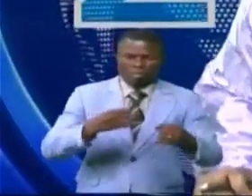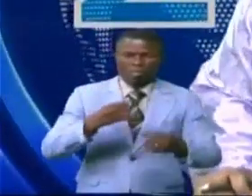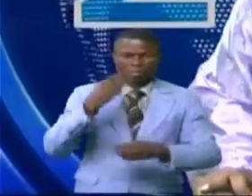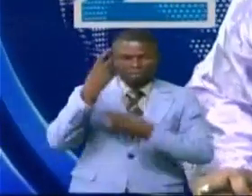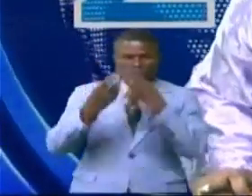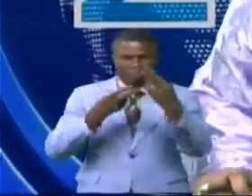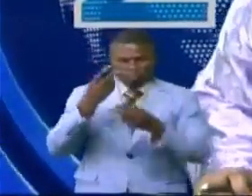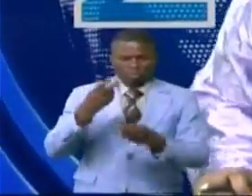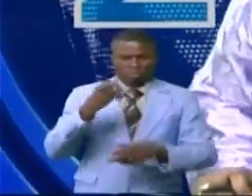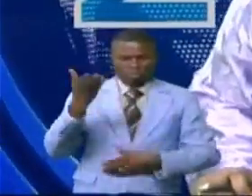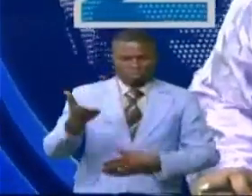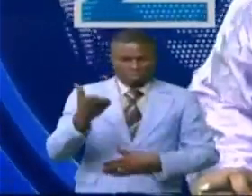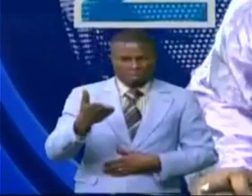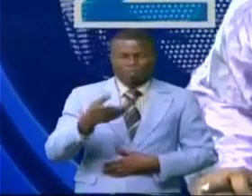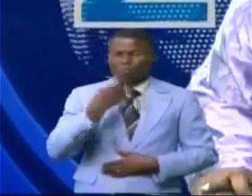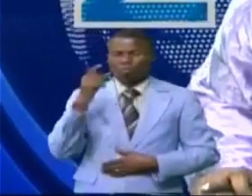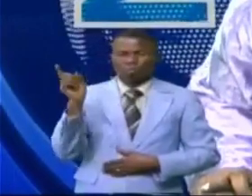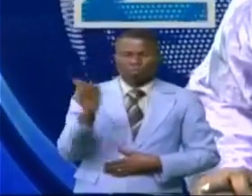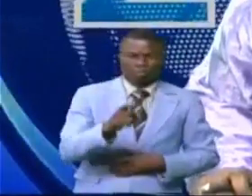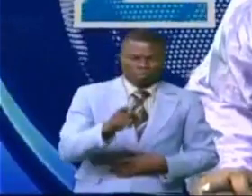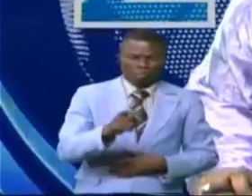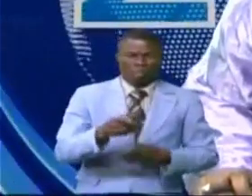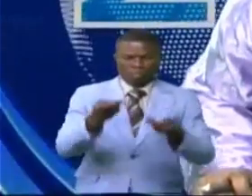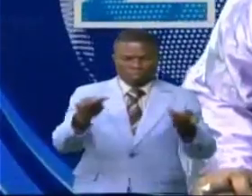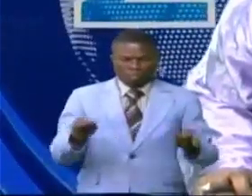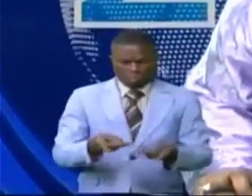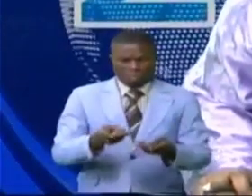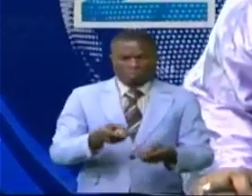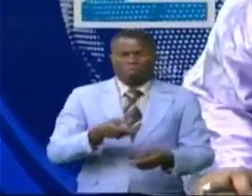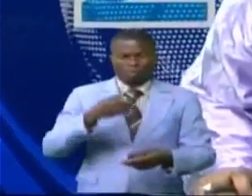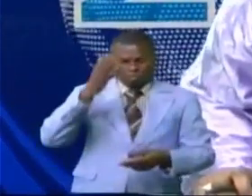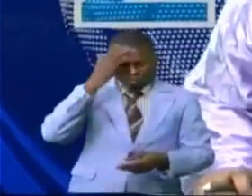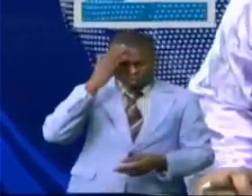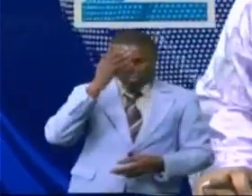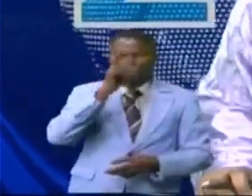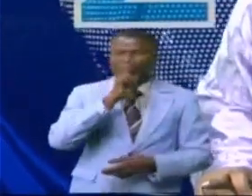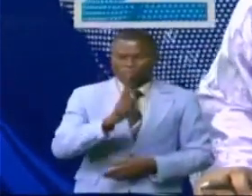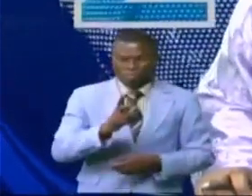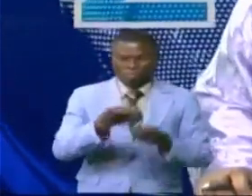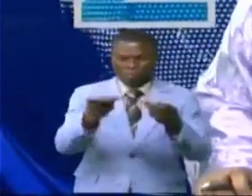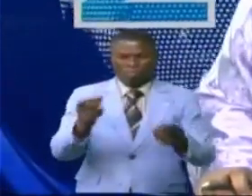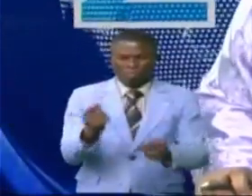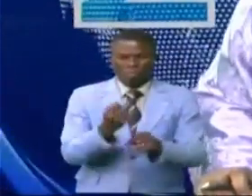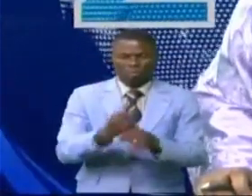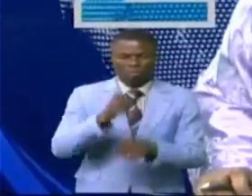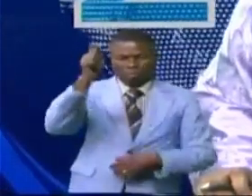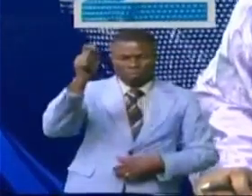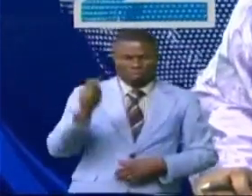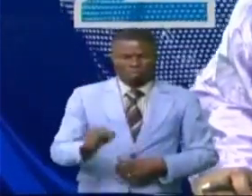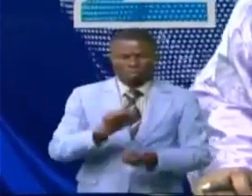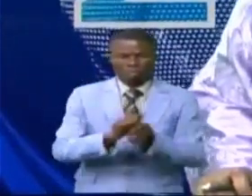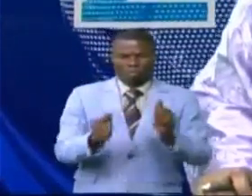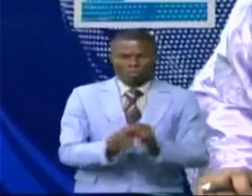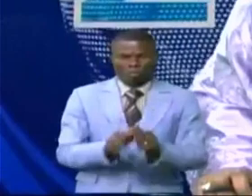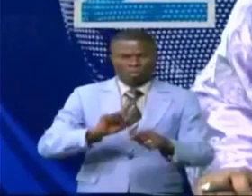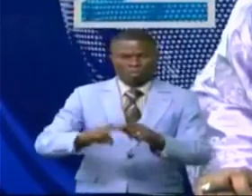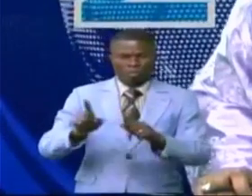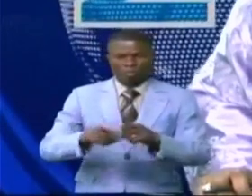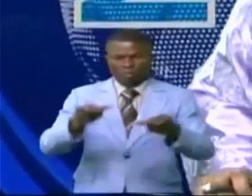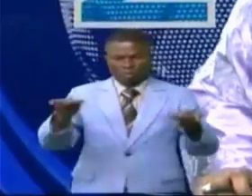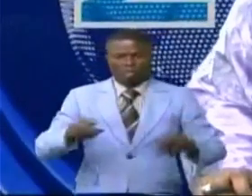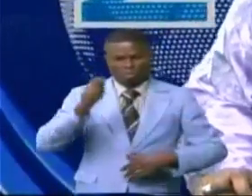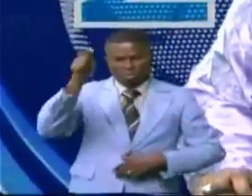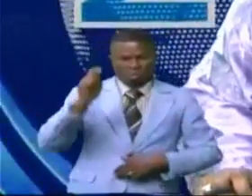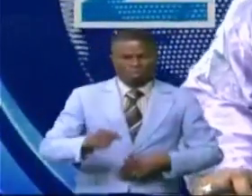mission d'inspection et de commandement sur place. Il a palpé les réalités du terrain, surtout en ce qui concerne les différentes positions des